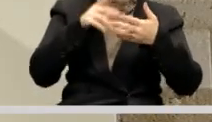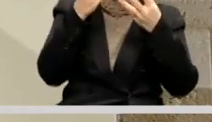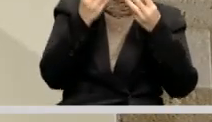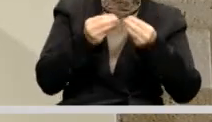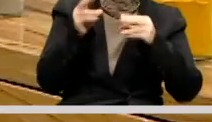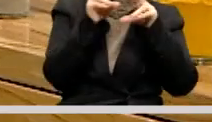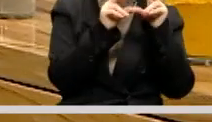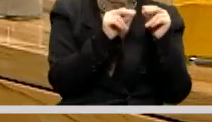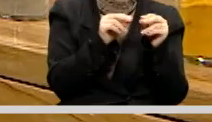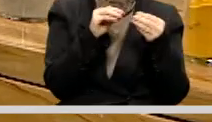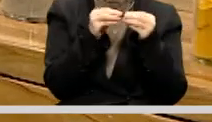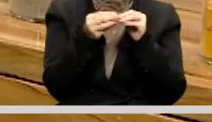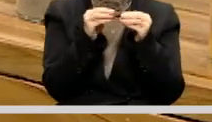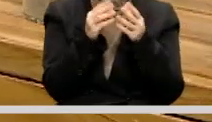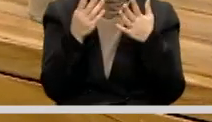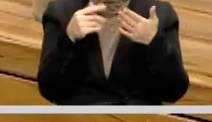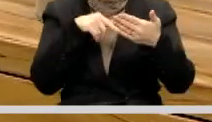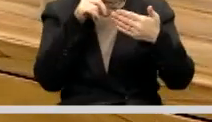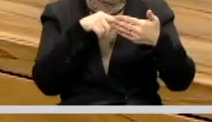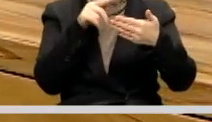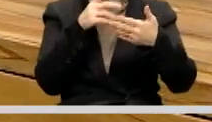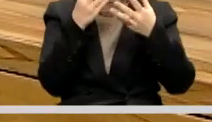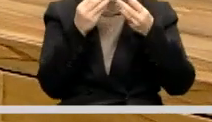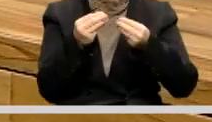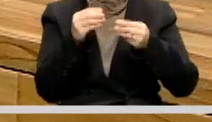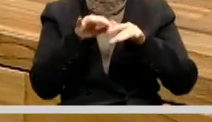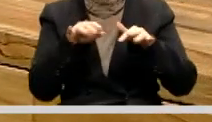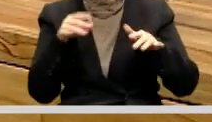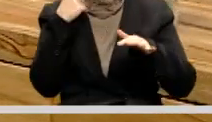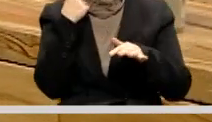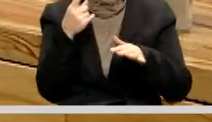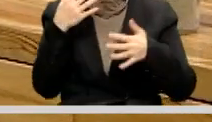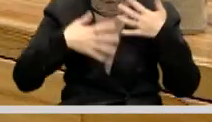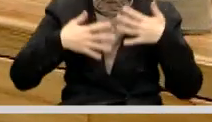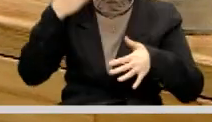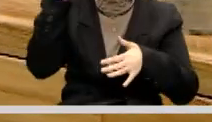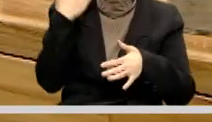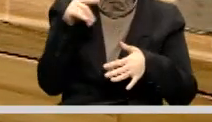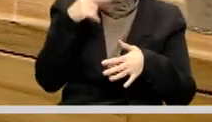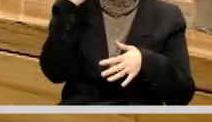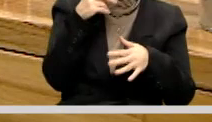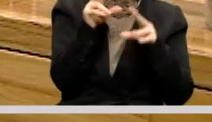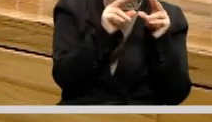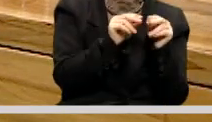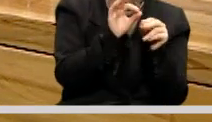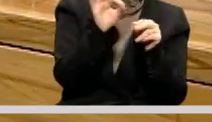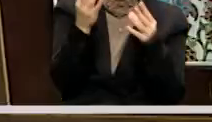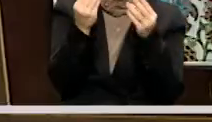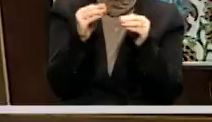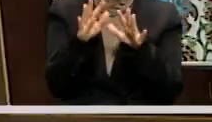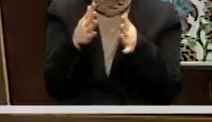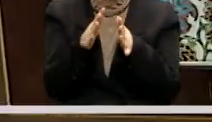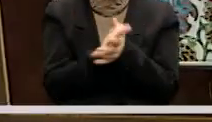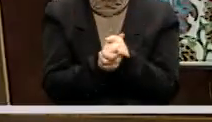daha çok tabletle, televizyonla veya sosyal medyayla uğraşmaktan dolayı zihinsel dinginliğimizi sağlayamıyoruz.